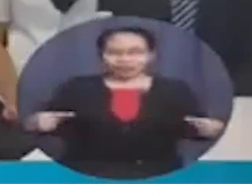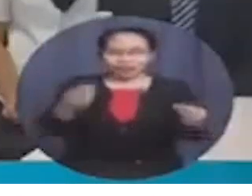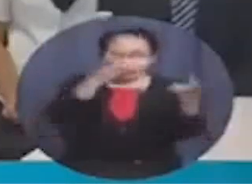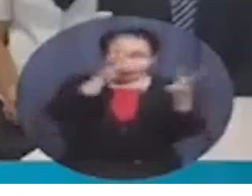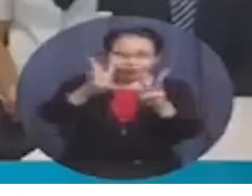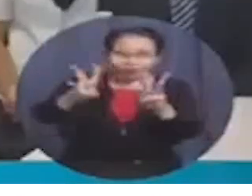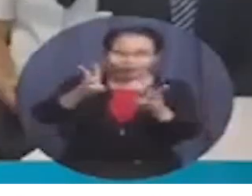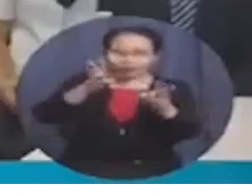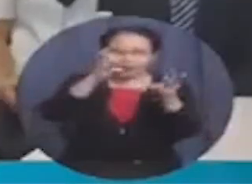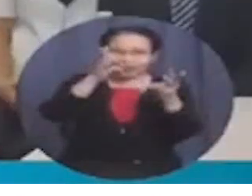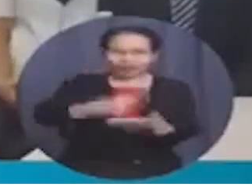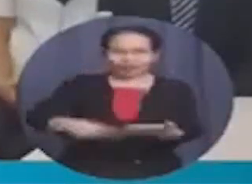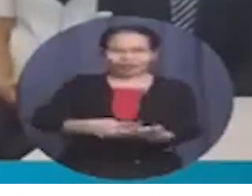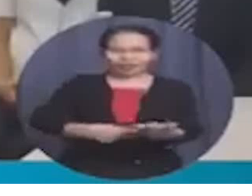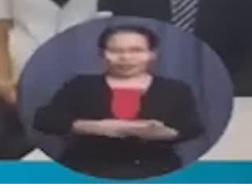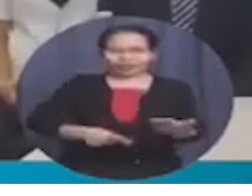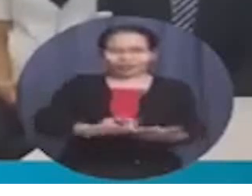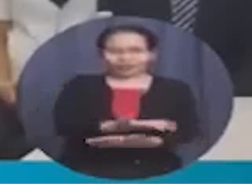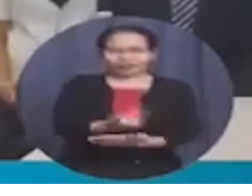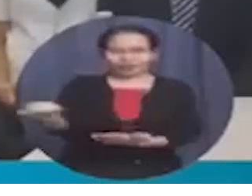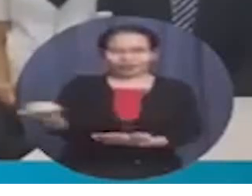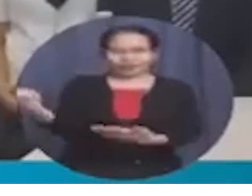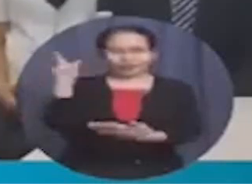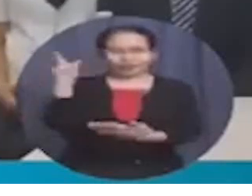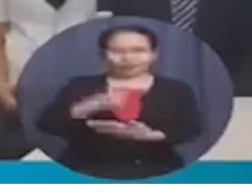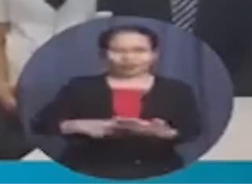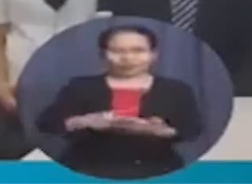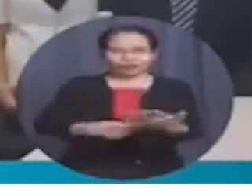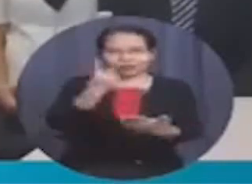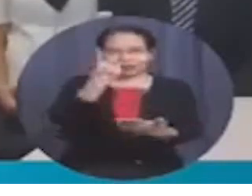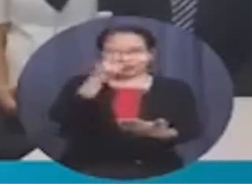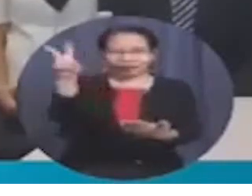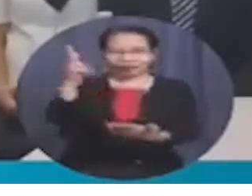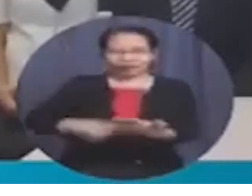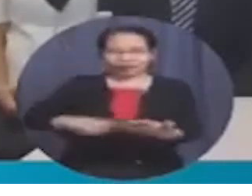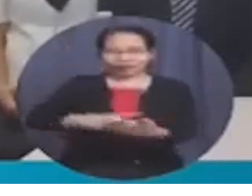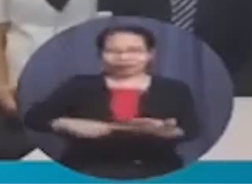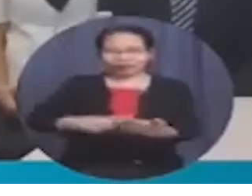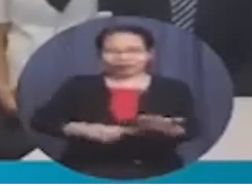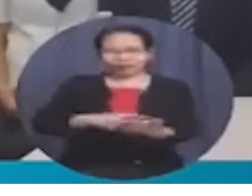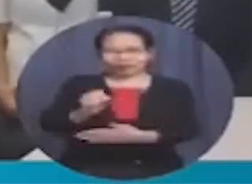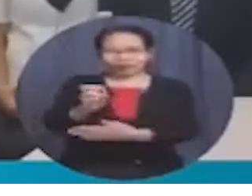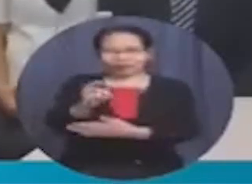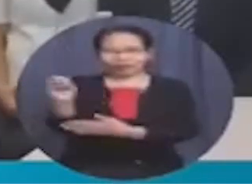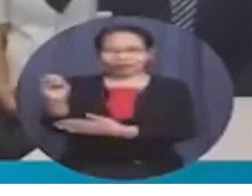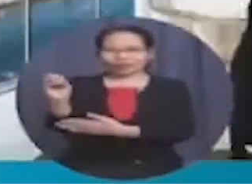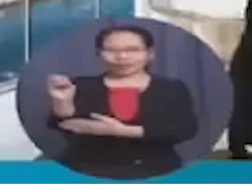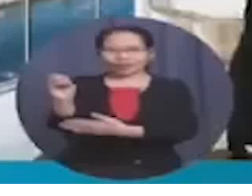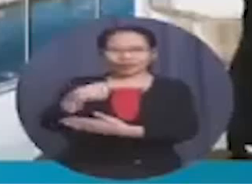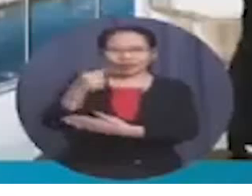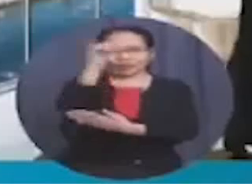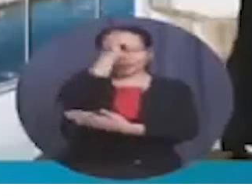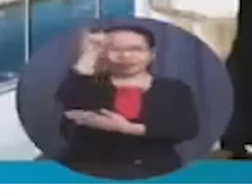para mamuntos. Eh di mamuntos kayo. Tingnan ko naman kung ano ay pupuntos nyo. Eh si Soriano Eka eh,